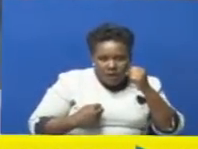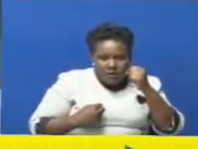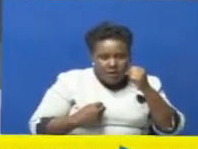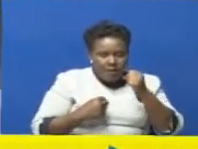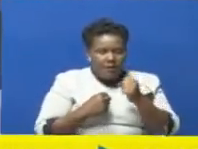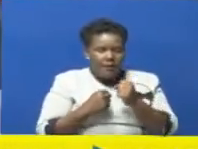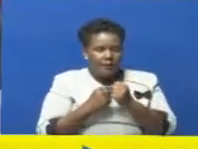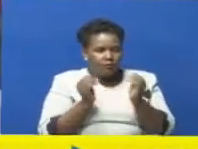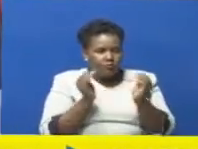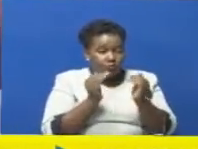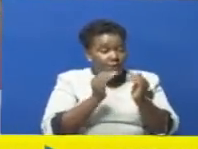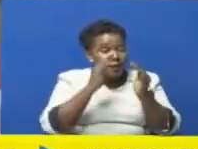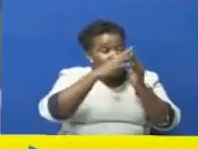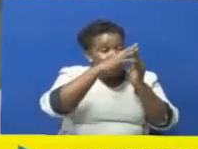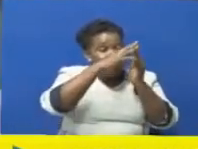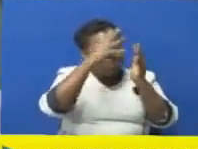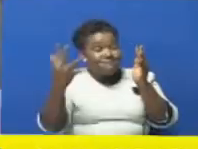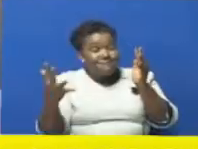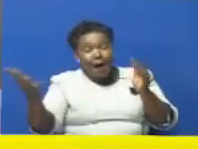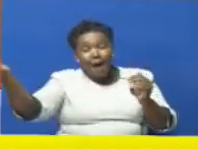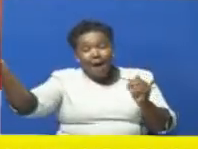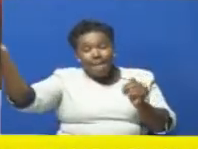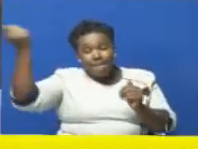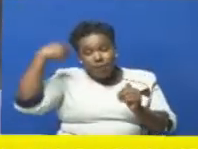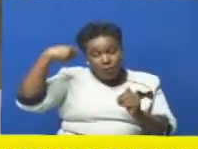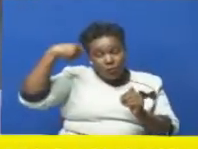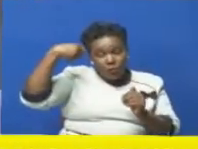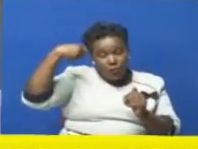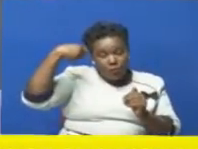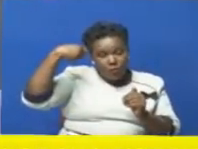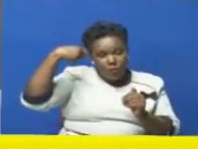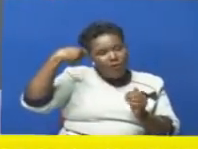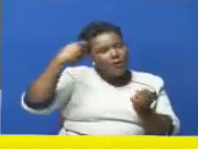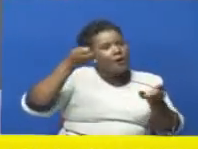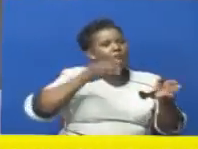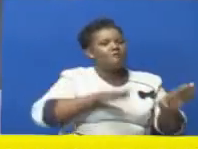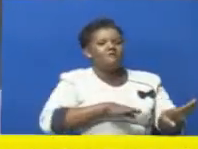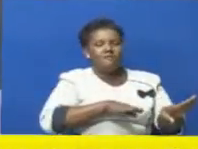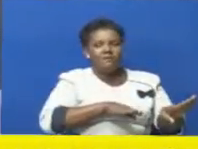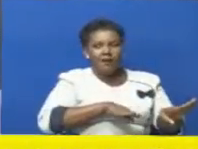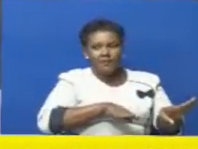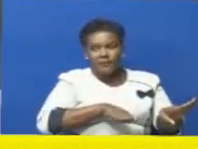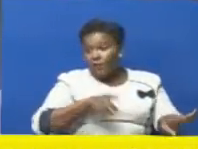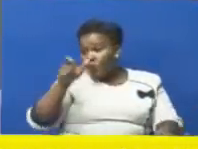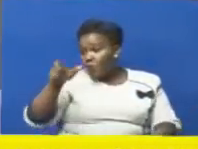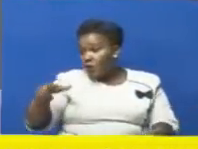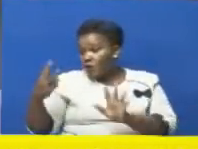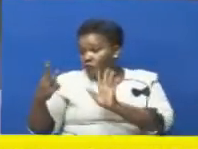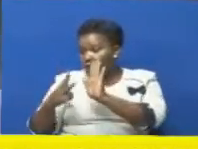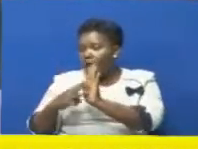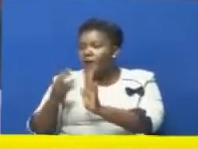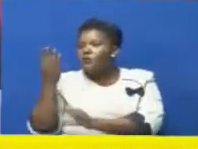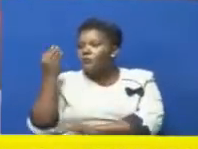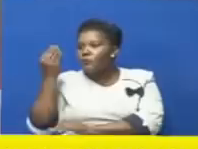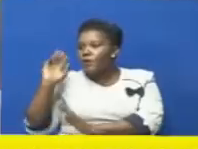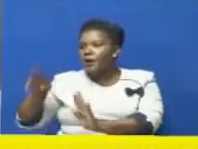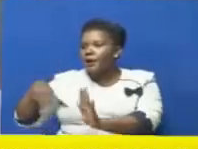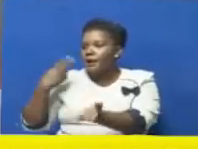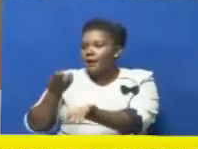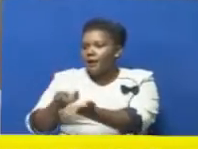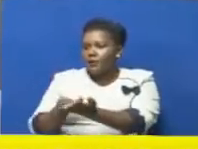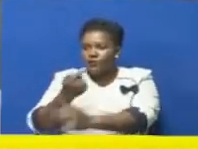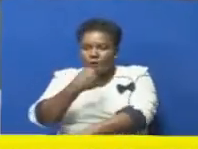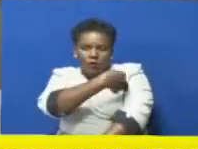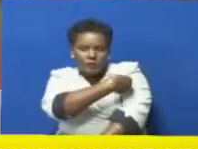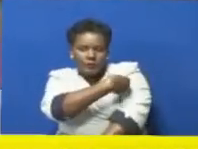ilipoezuliwa ikampiga kichwani akafariki. Isipokuwa tuna majeruhi wanane ambao wamelazwa katika